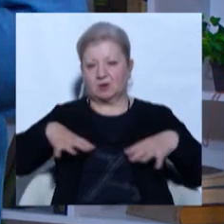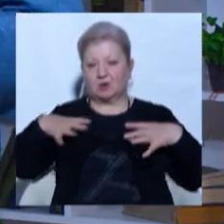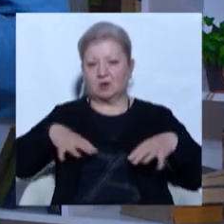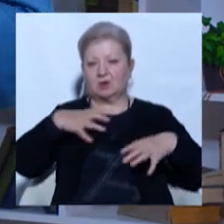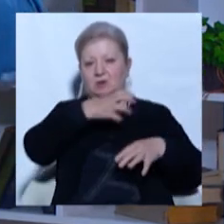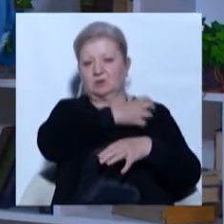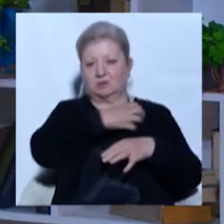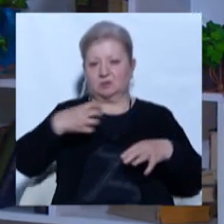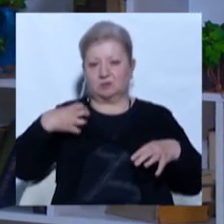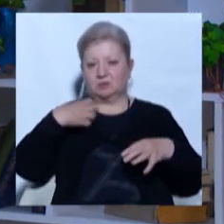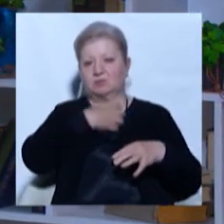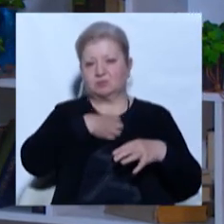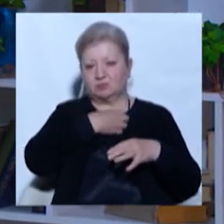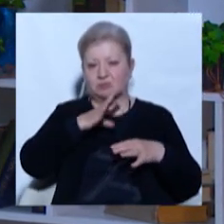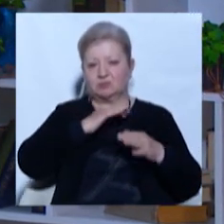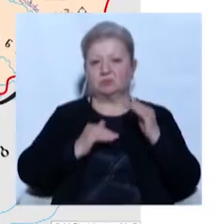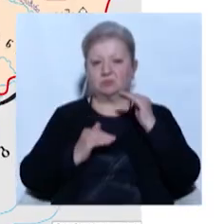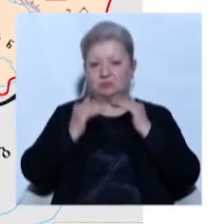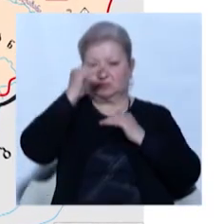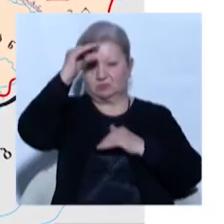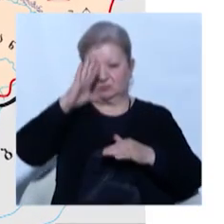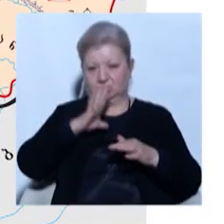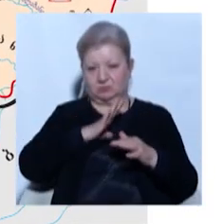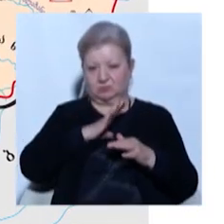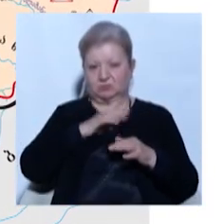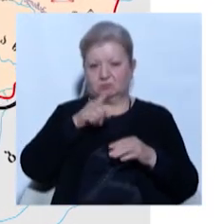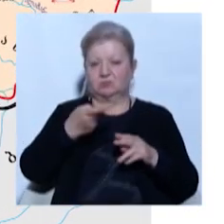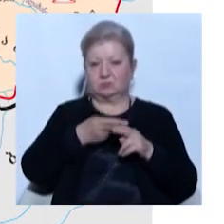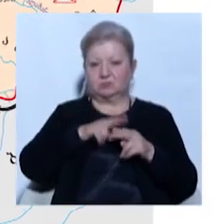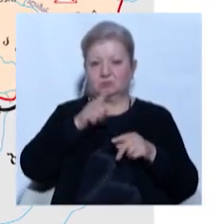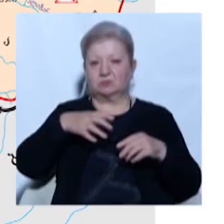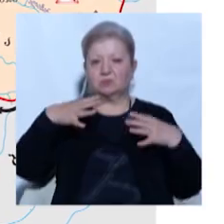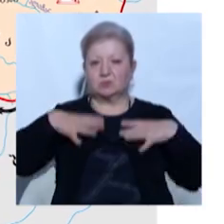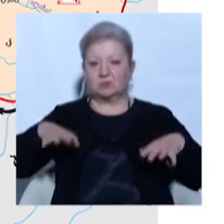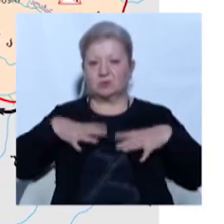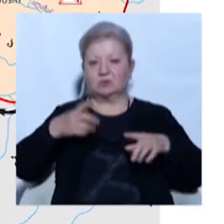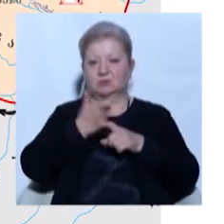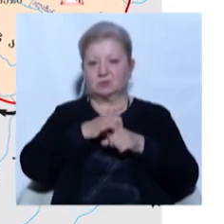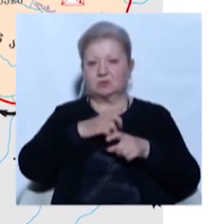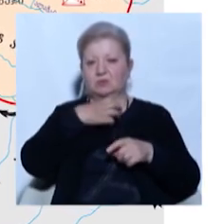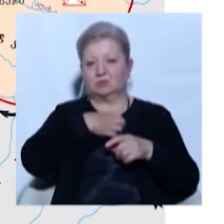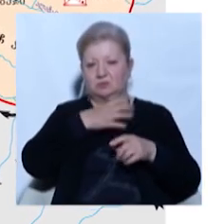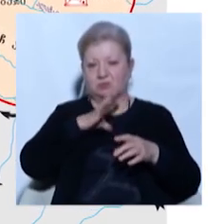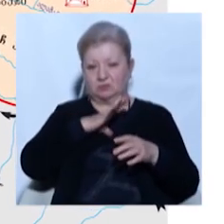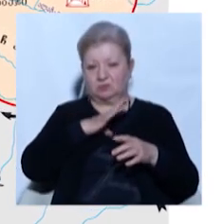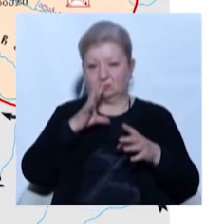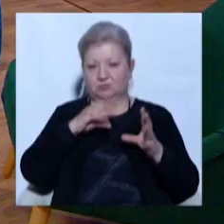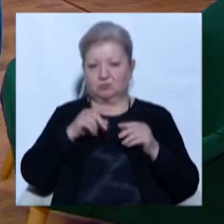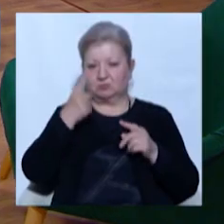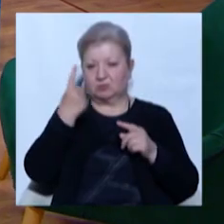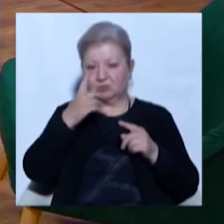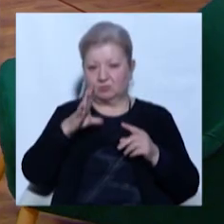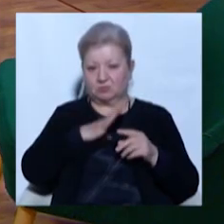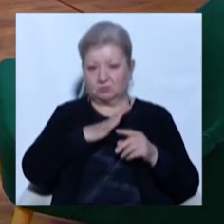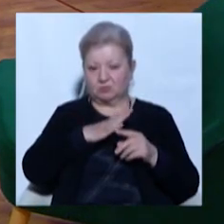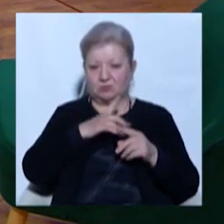სამეფოს მნიშვნელობა სულ უფრო და უფრო იზრდებოდა. ვინაიდან ქართლის სამეფოს ძალიან მნიშვნელოვანი ორი ფუნქცია ჰქონდა. პირველი, ეს